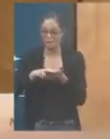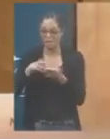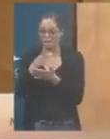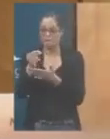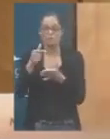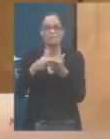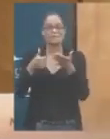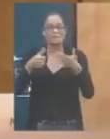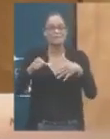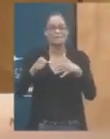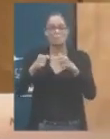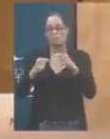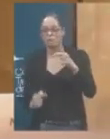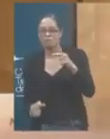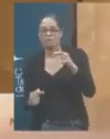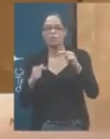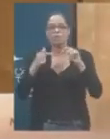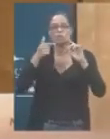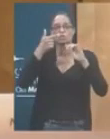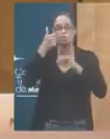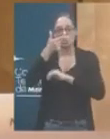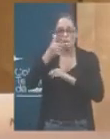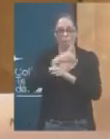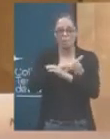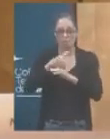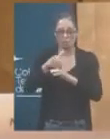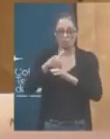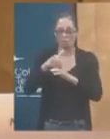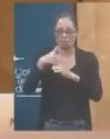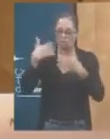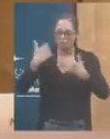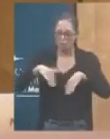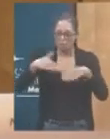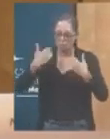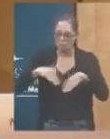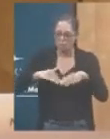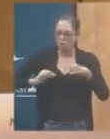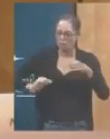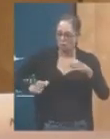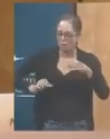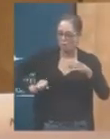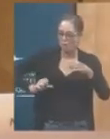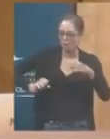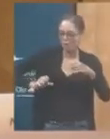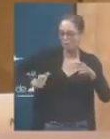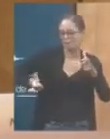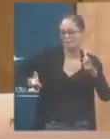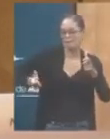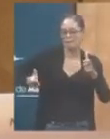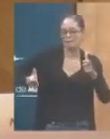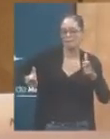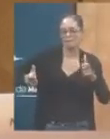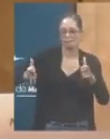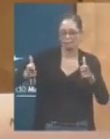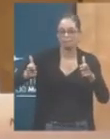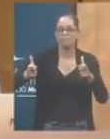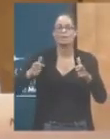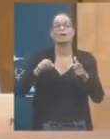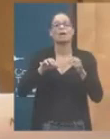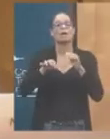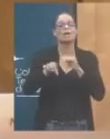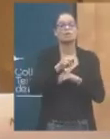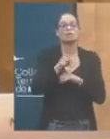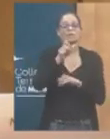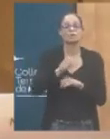avait un déficit de 2 millions. Donc il a fallu faire tout un travail de redressement, faire un recrutement de directeur qui remplit